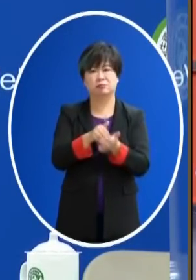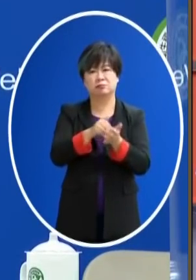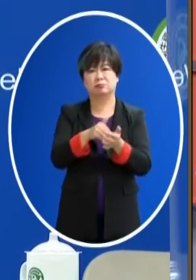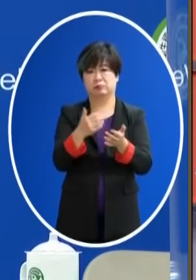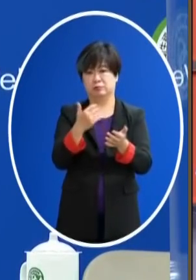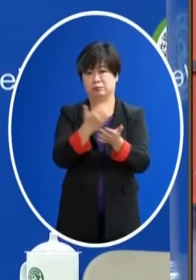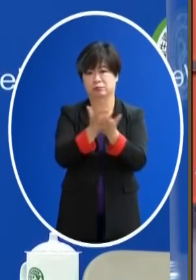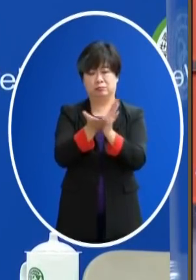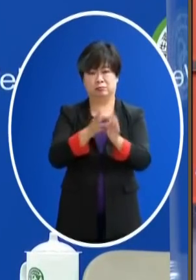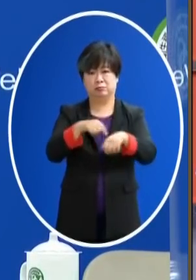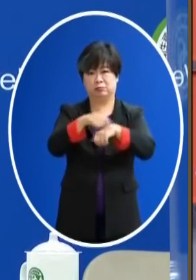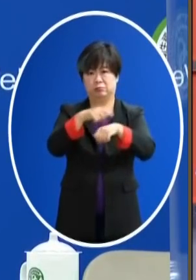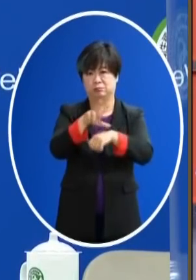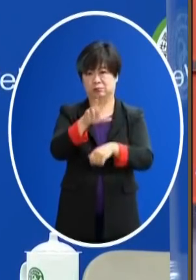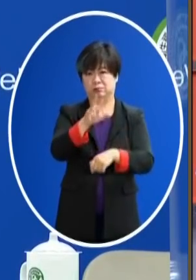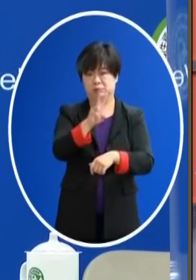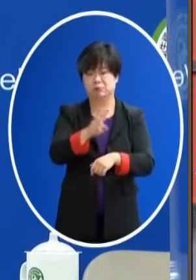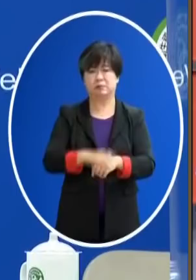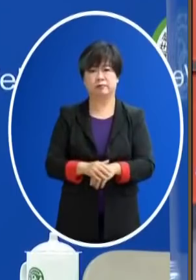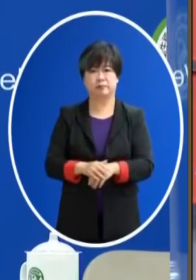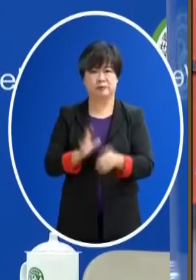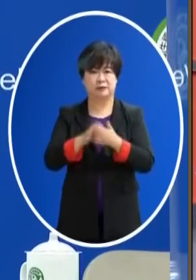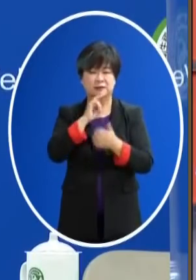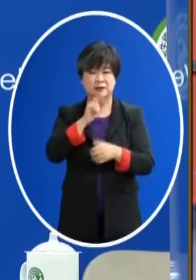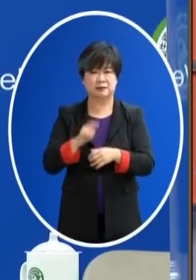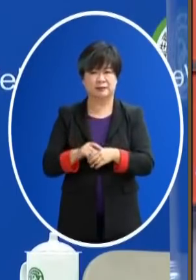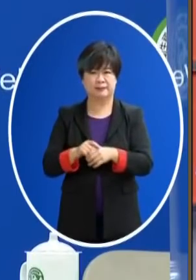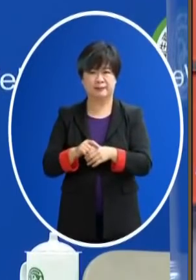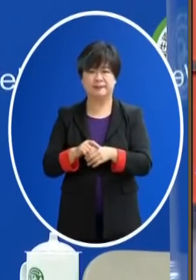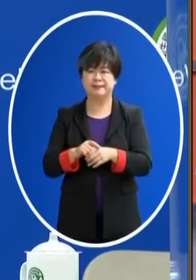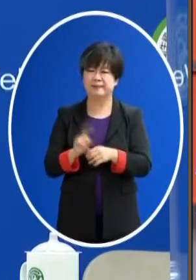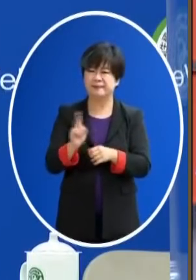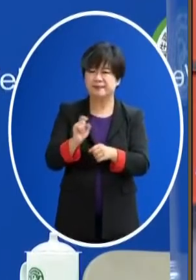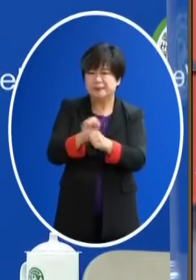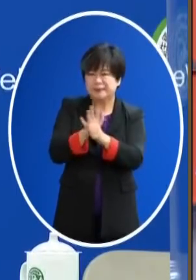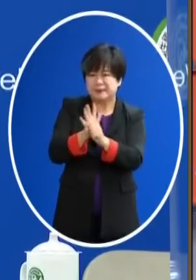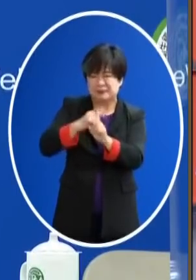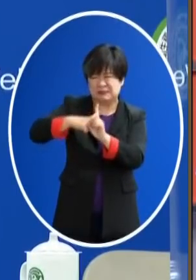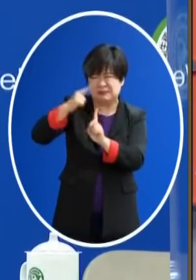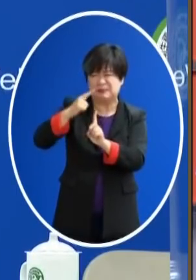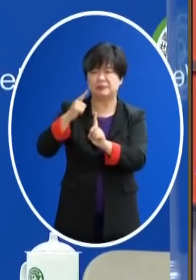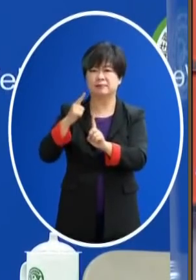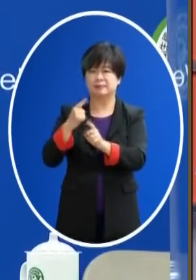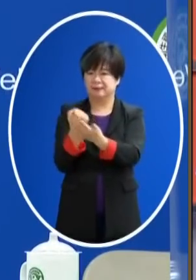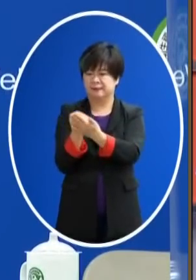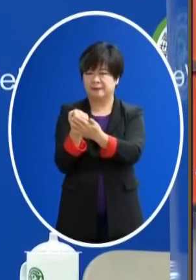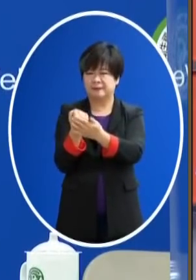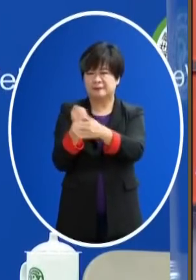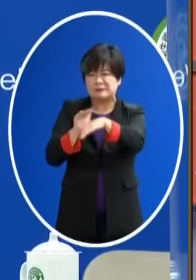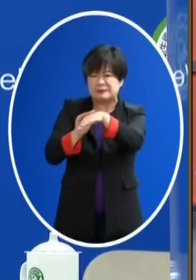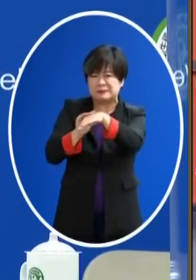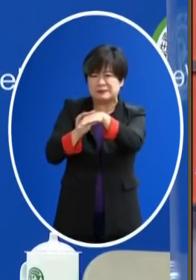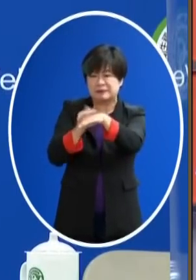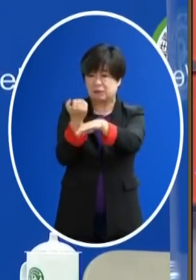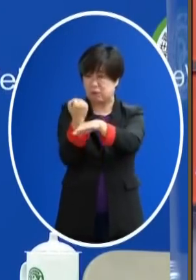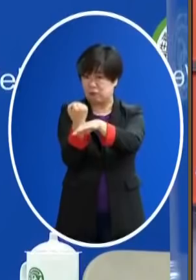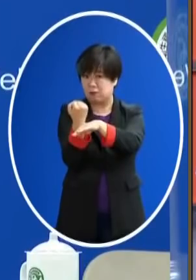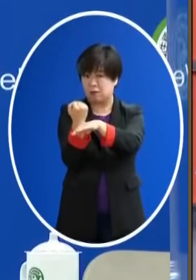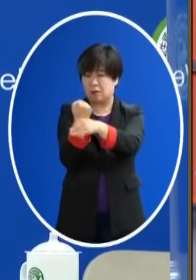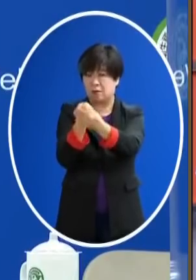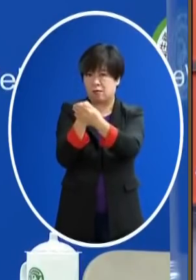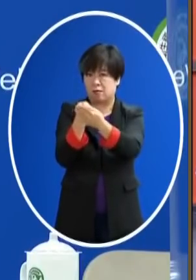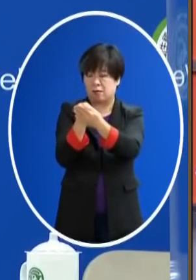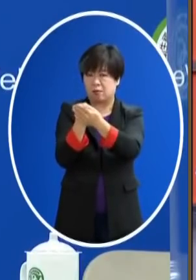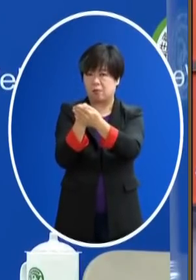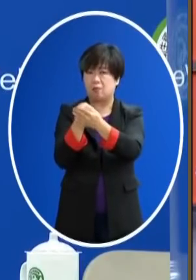部长有讲齁，说其中有四个他们是比较有可能喉咙干啊或者怎么样有一些所谓的症状，不过呢二采